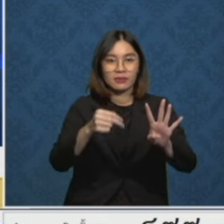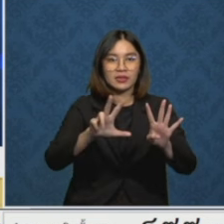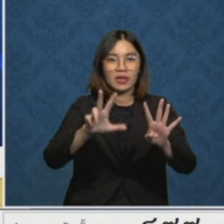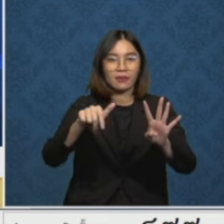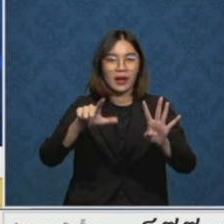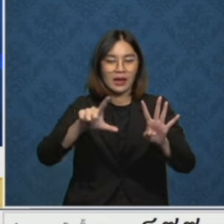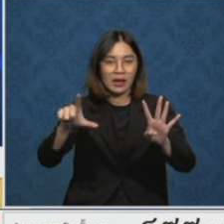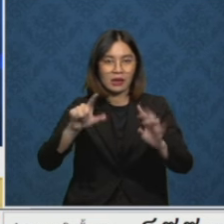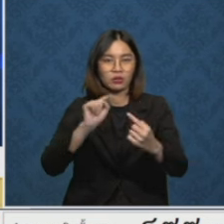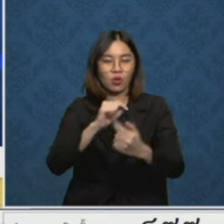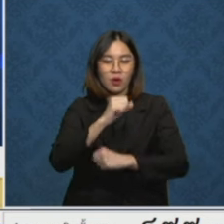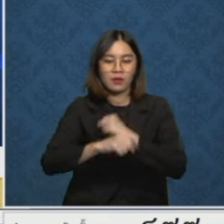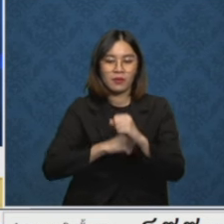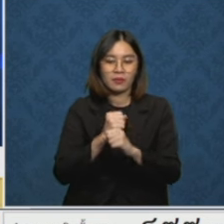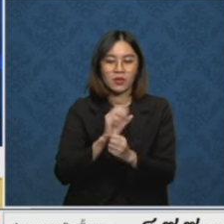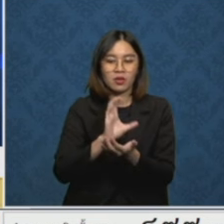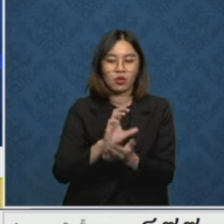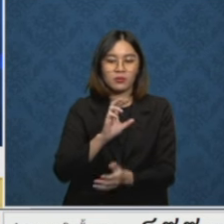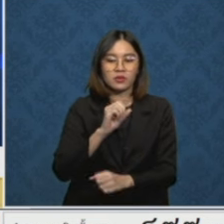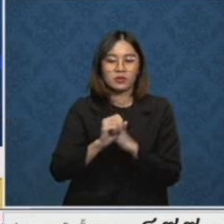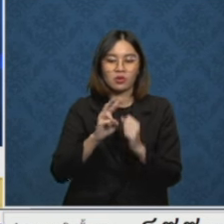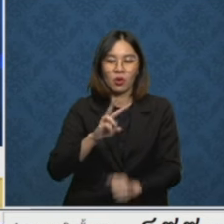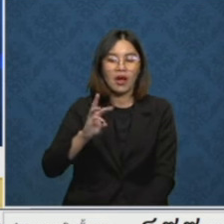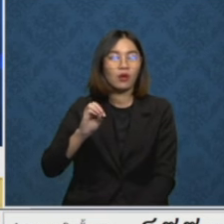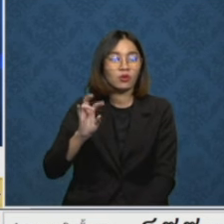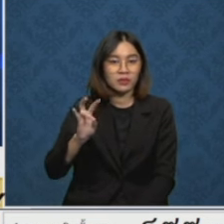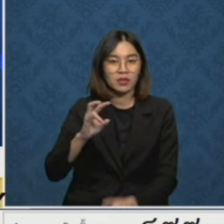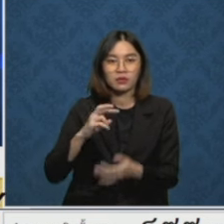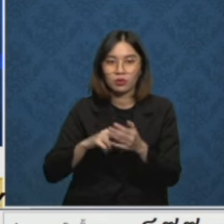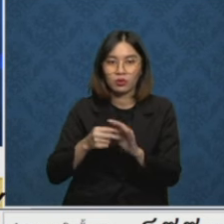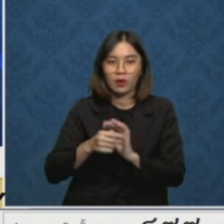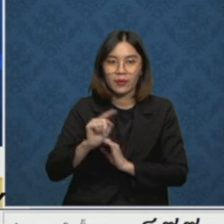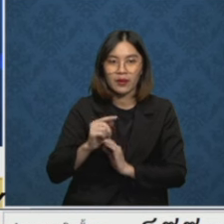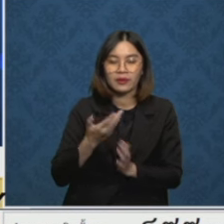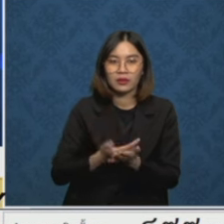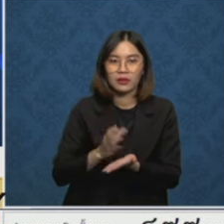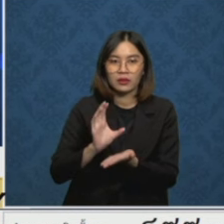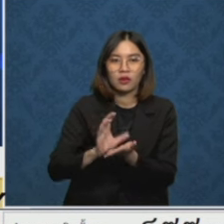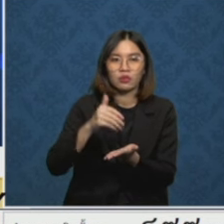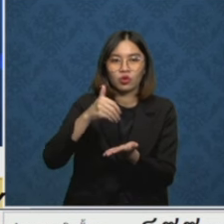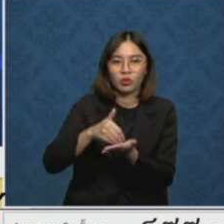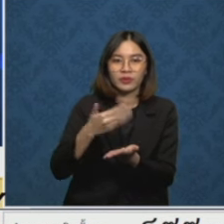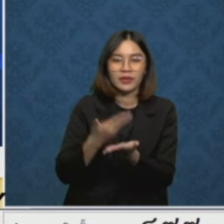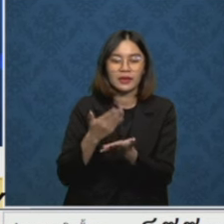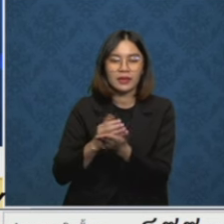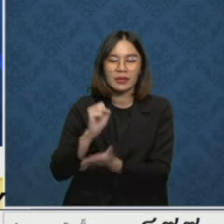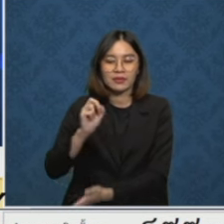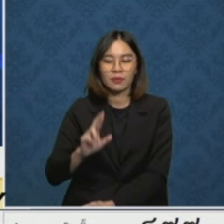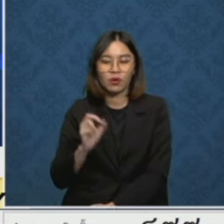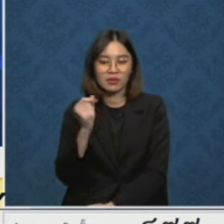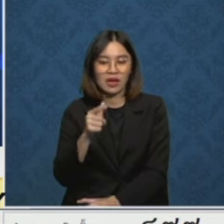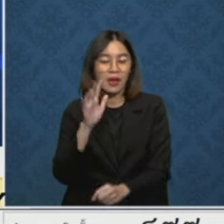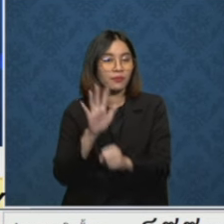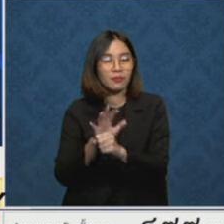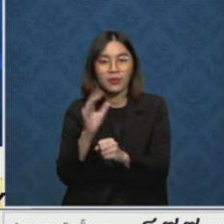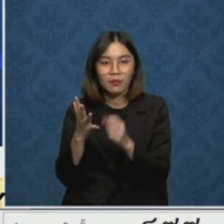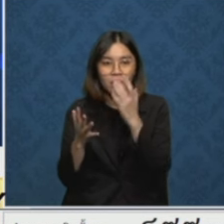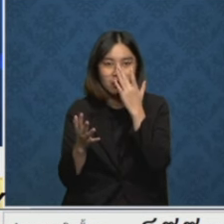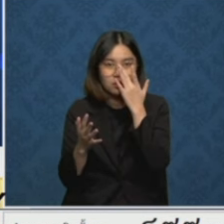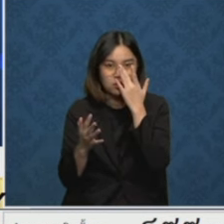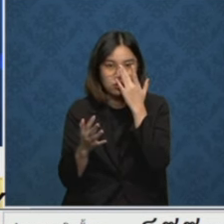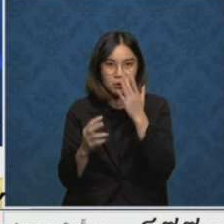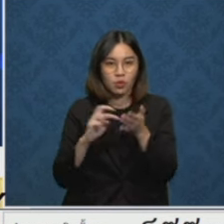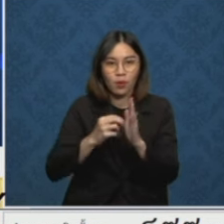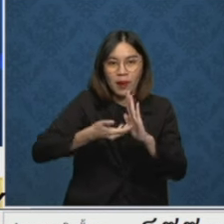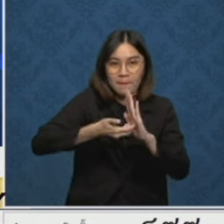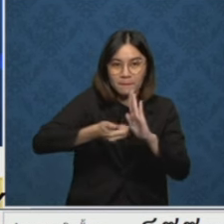บาทจากงบประมาณปี67นะคะนั่นก็คือว่าถ้างบกลางเงินสำรองจ่ายไม่พอเมื่อไหร่เนี่ยสามารถที่จะ